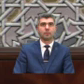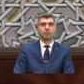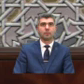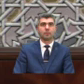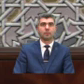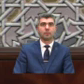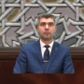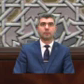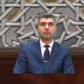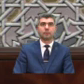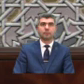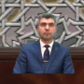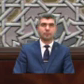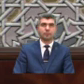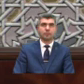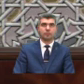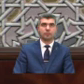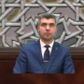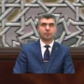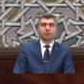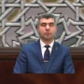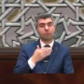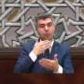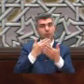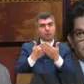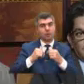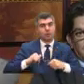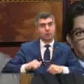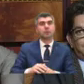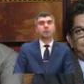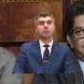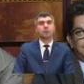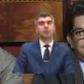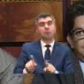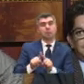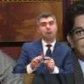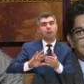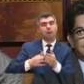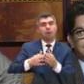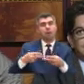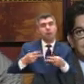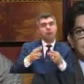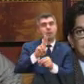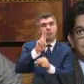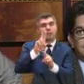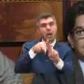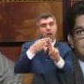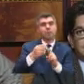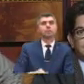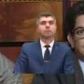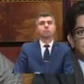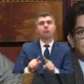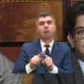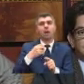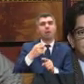تعقيب السيد النائب. تفضل السيد النائب. شكرا السيد الوزير على المعلومات اللي تقدمتي بها، فقط أنا باغي نحيلك على واحد الرقم السيد